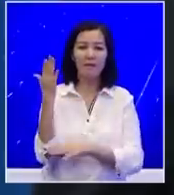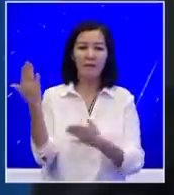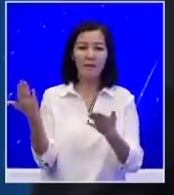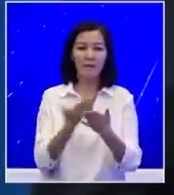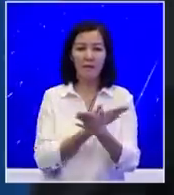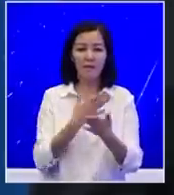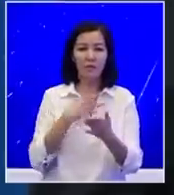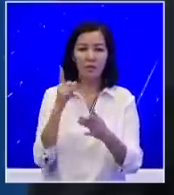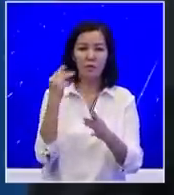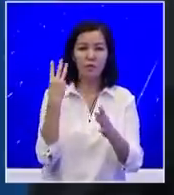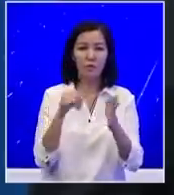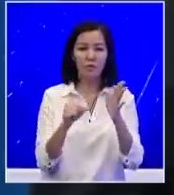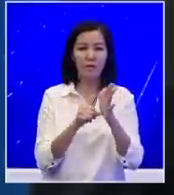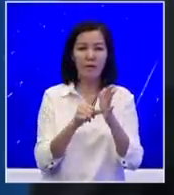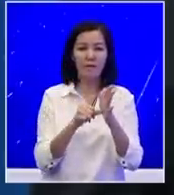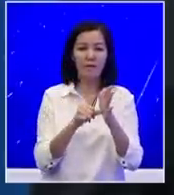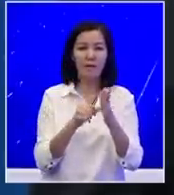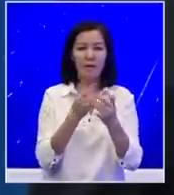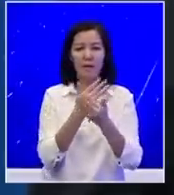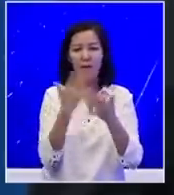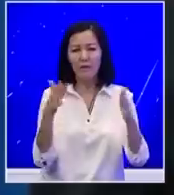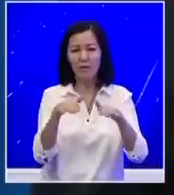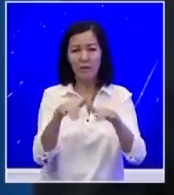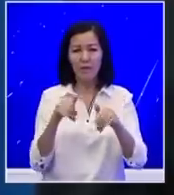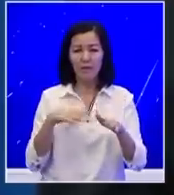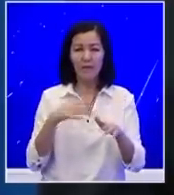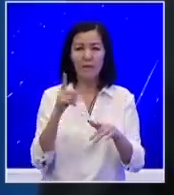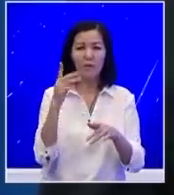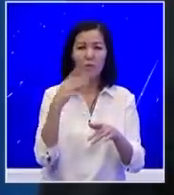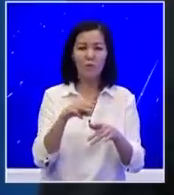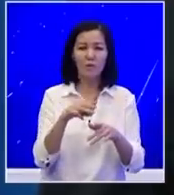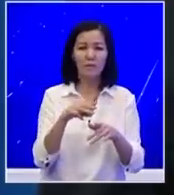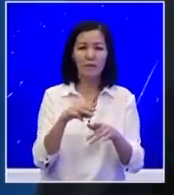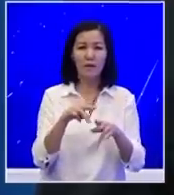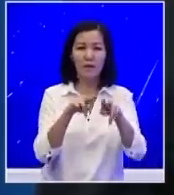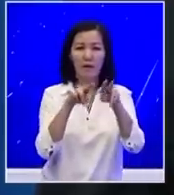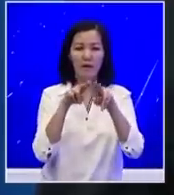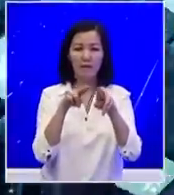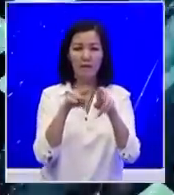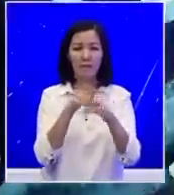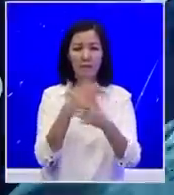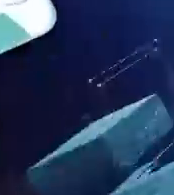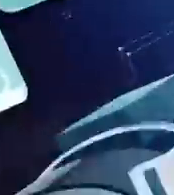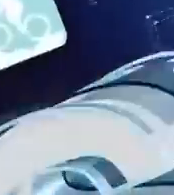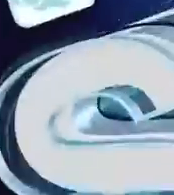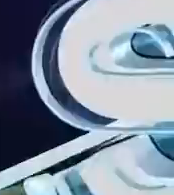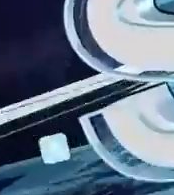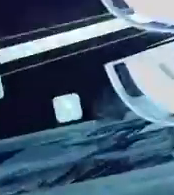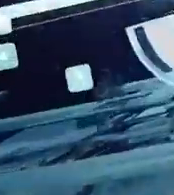және 136 дана құрал жабдық тәркіленді. Оның ішінде 30-дан астам атыс қаруы бар.